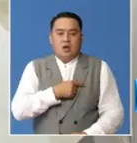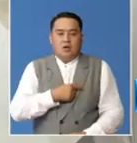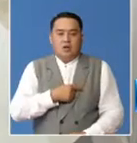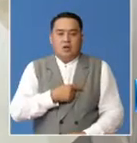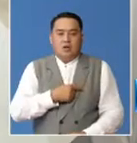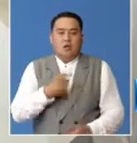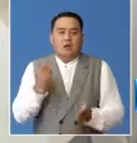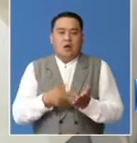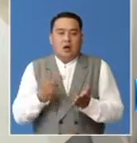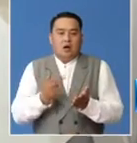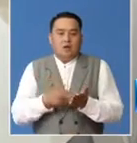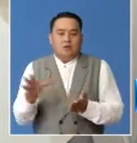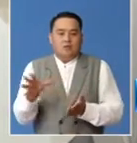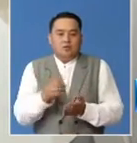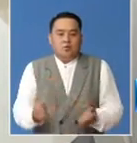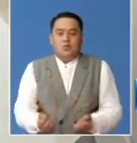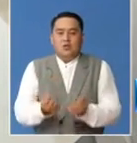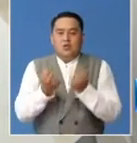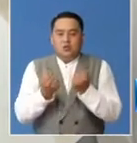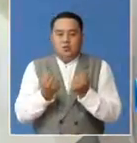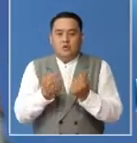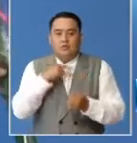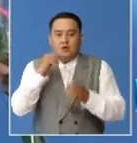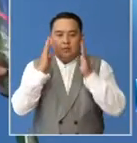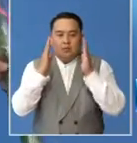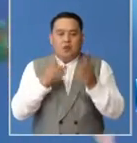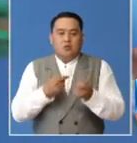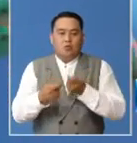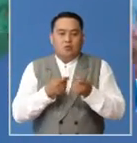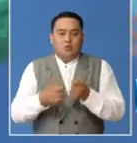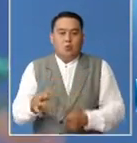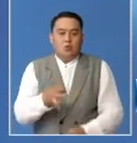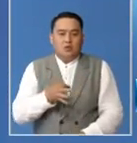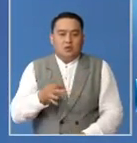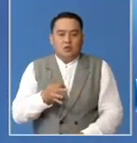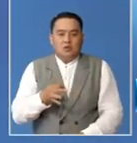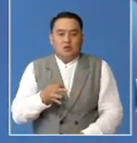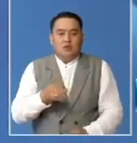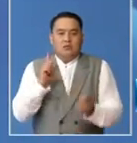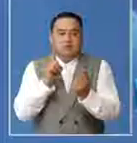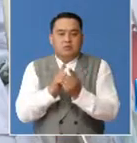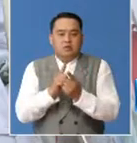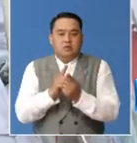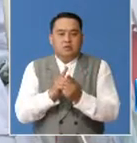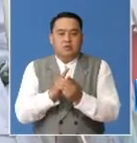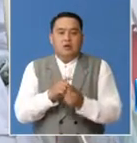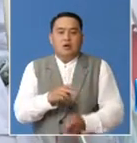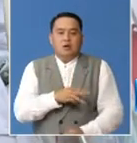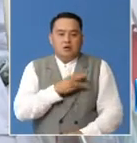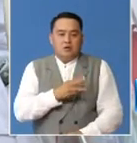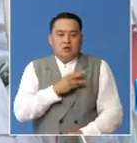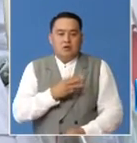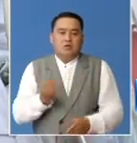словах, а на деле ощущают всестороннюю поддержку и внимание со стороны руководства области. От Киев-встречи поднимают боевой дух,